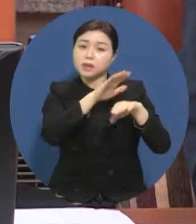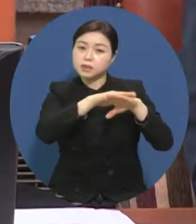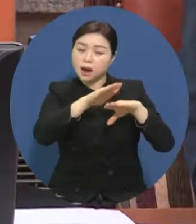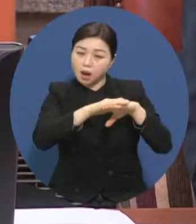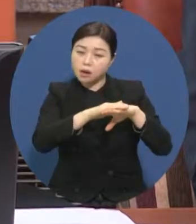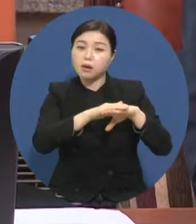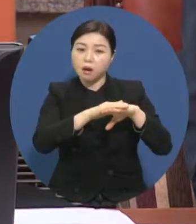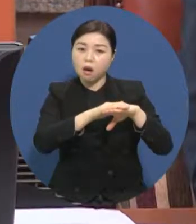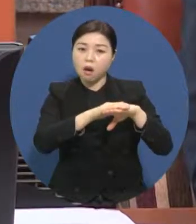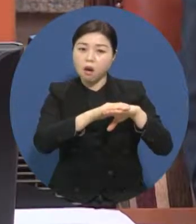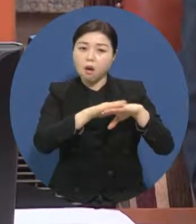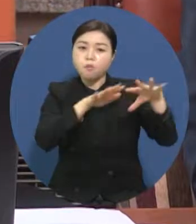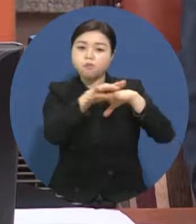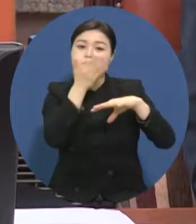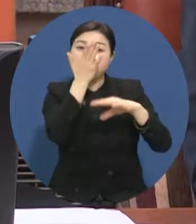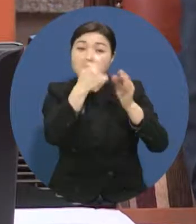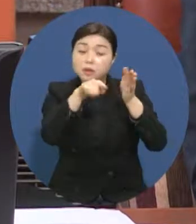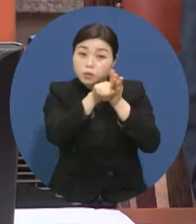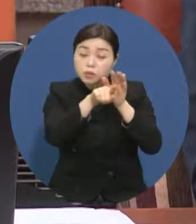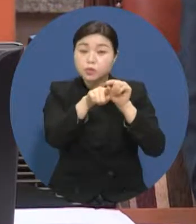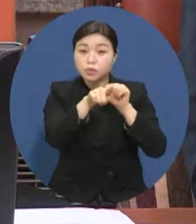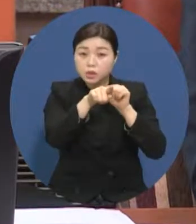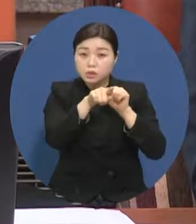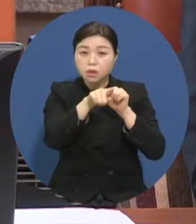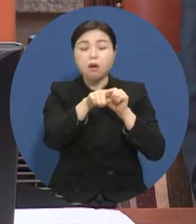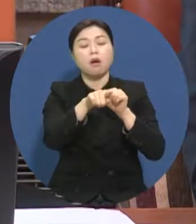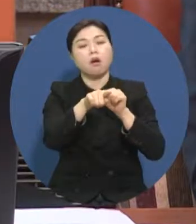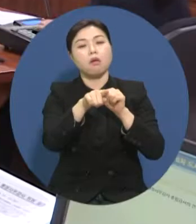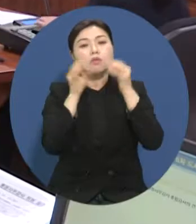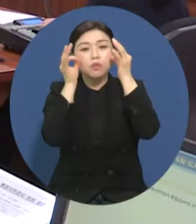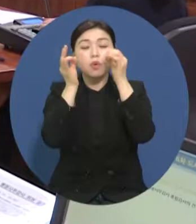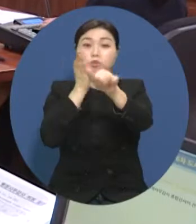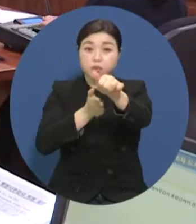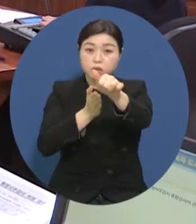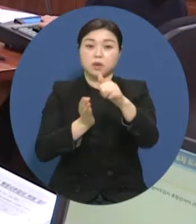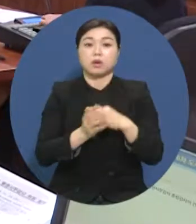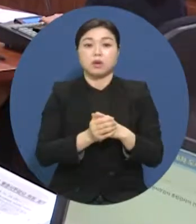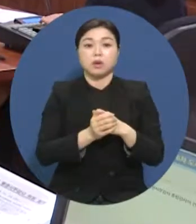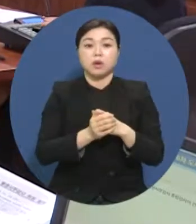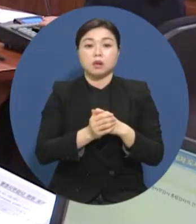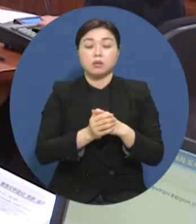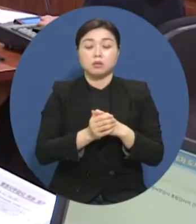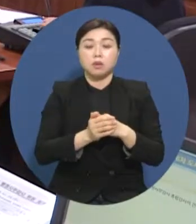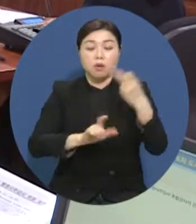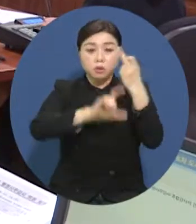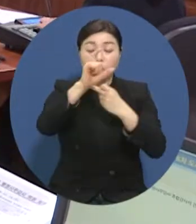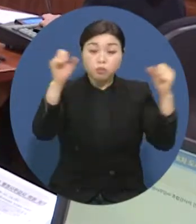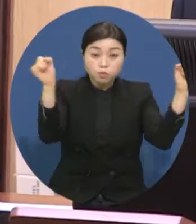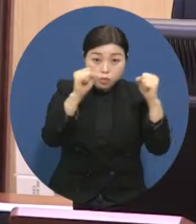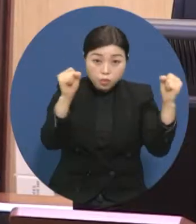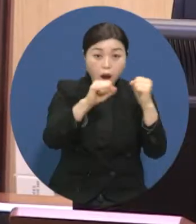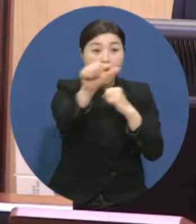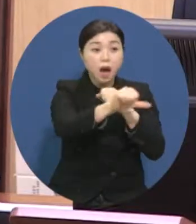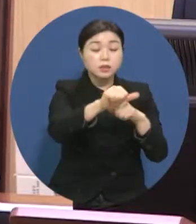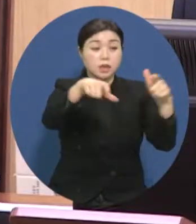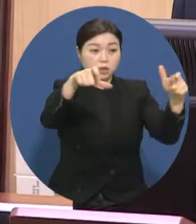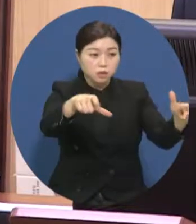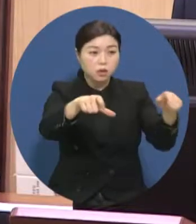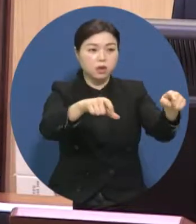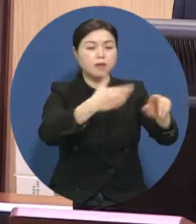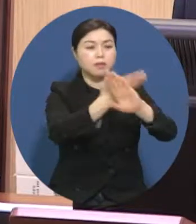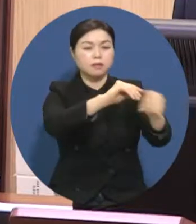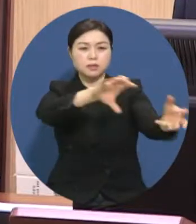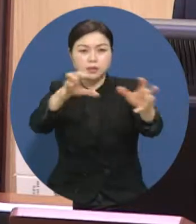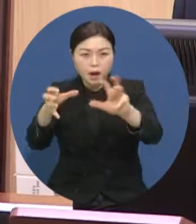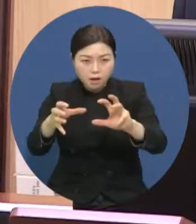있게끔 좀 개선을 좀 부탁을 드리겠고요. 동북아 관문도시와 국제교류의 중심지를 목표로